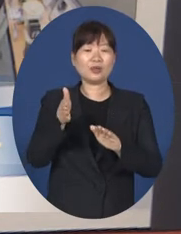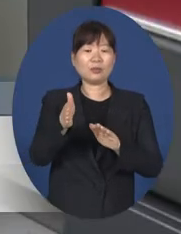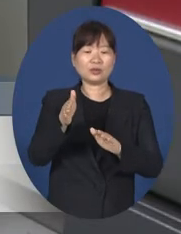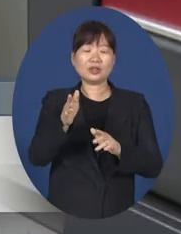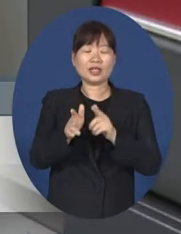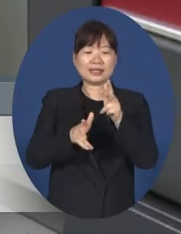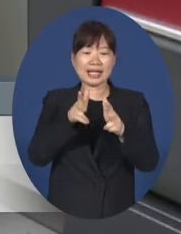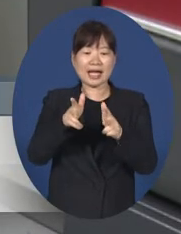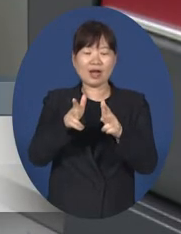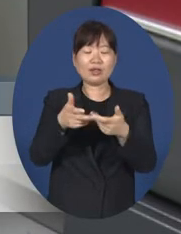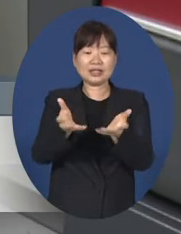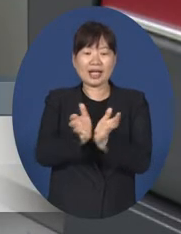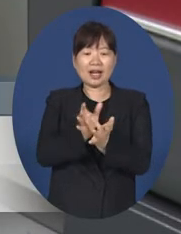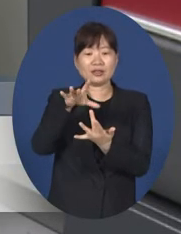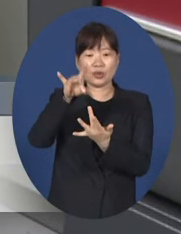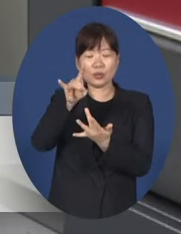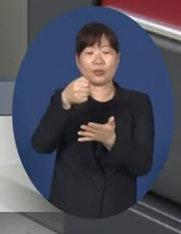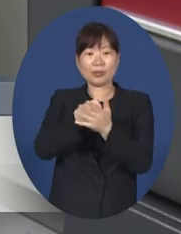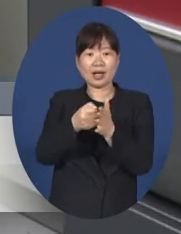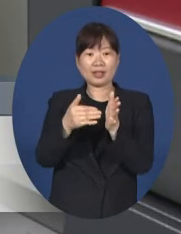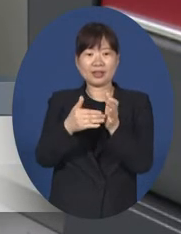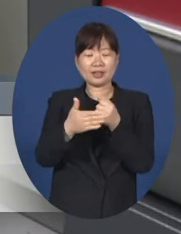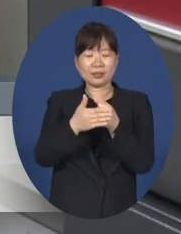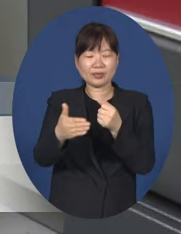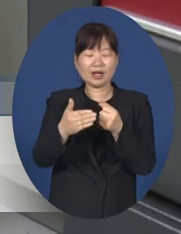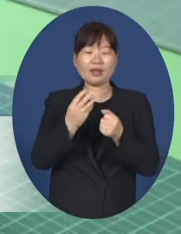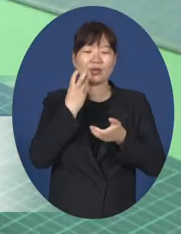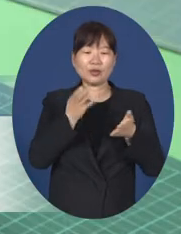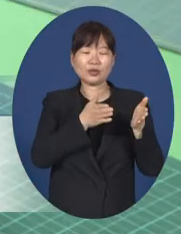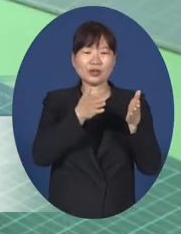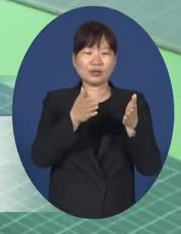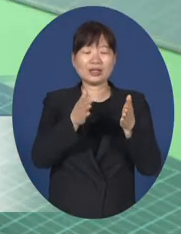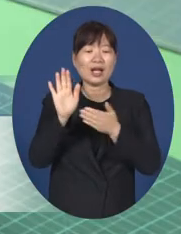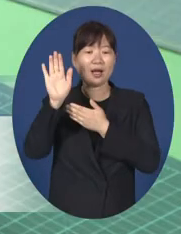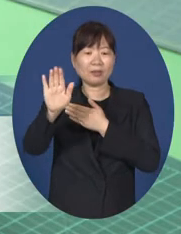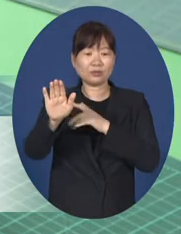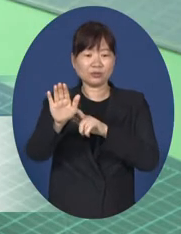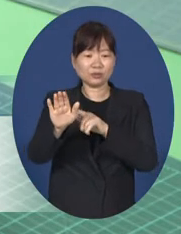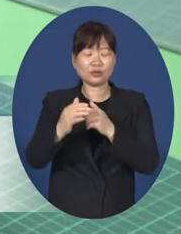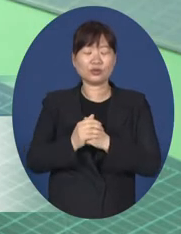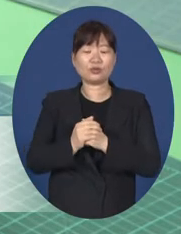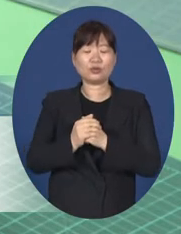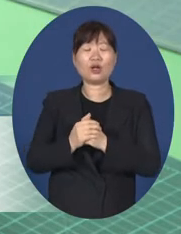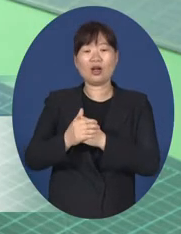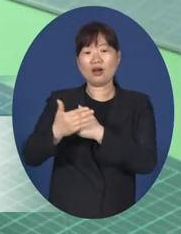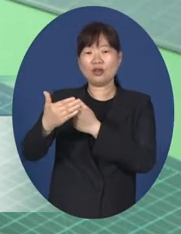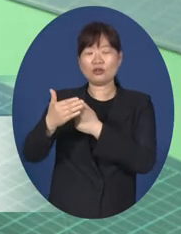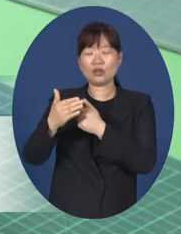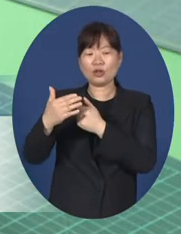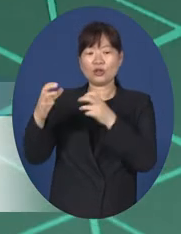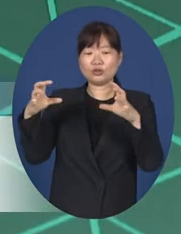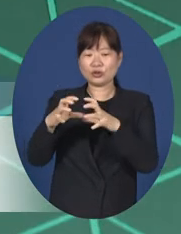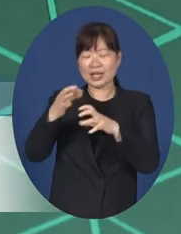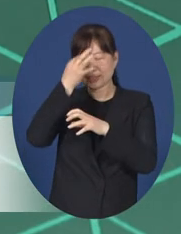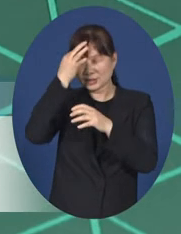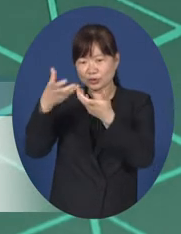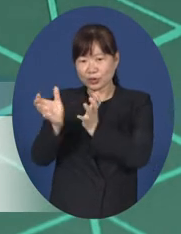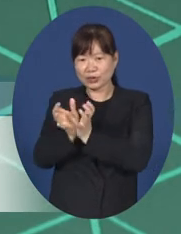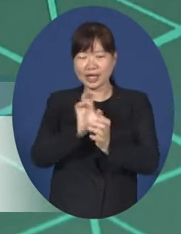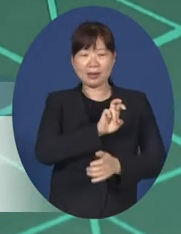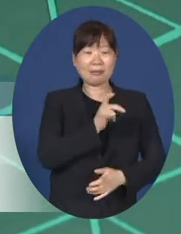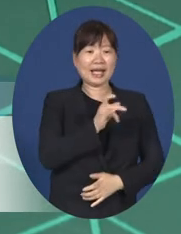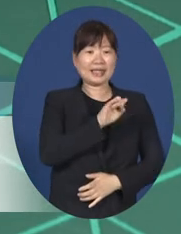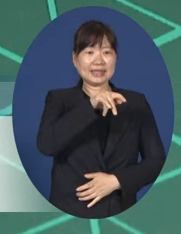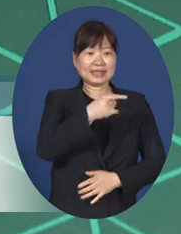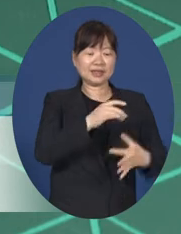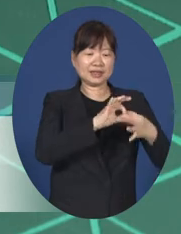사업 운영 기관으로 최종 선정되었습니다. 경기도는 차세대 융합기술원에 메이커스페이스 시설 장비를 구축하여